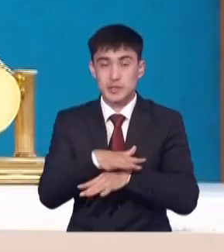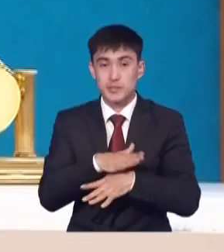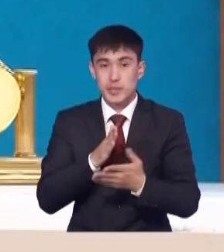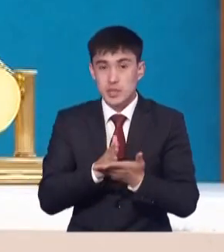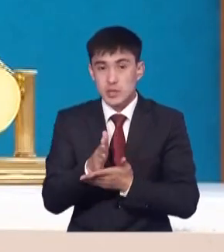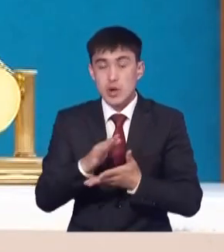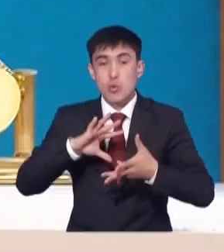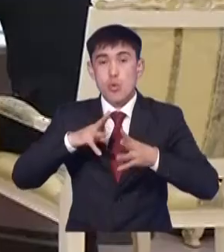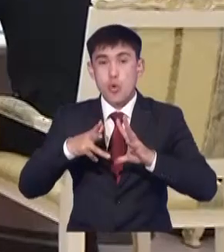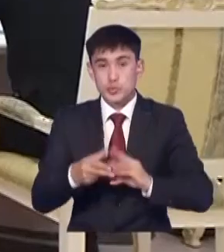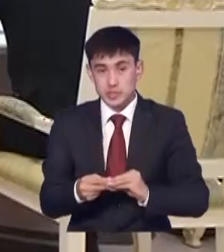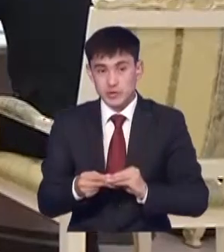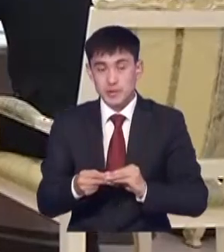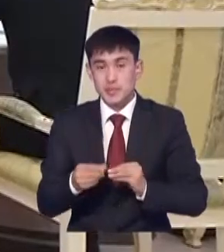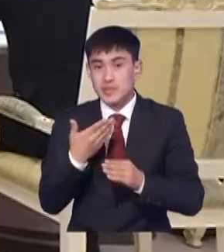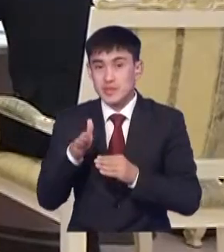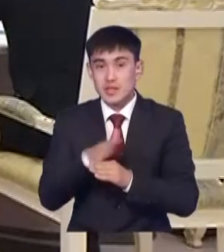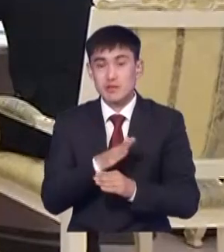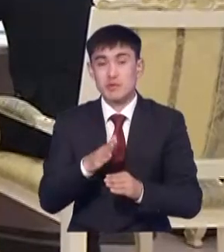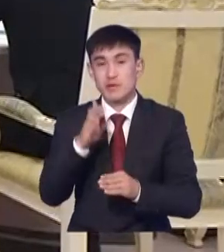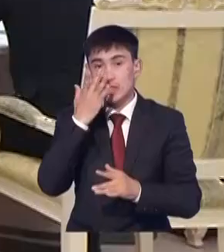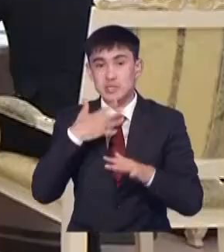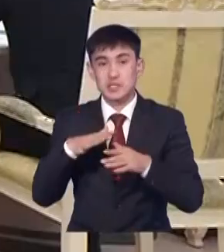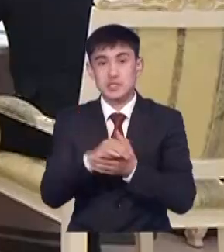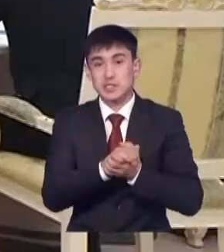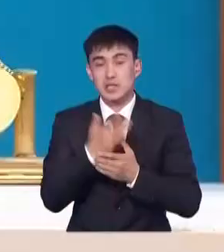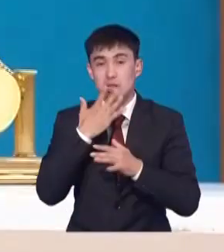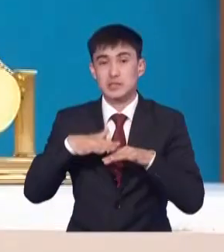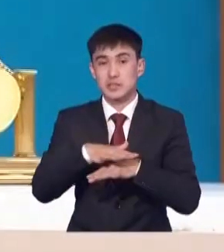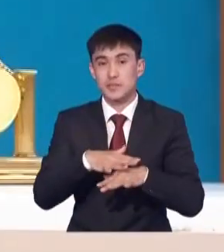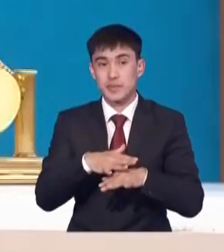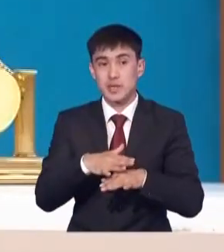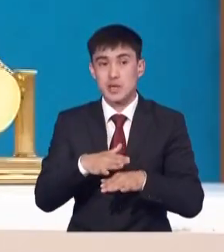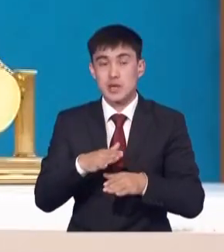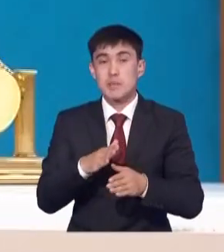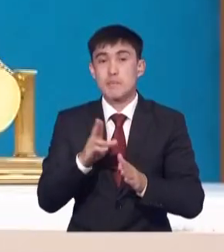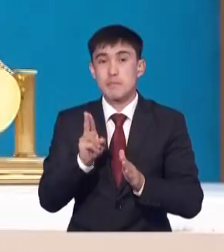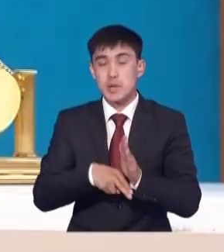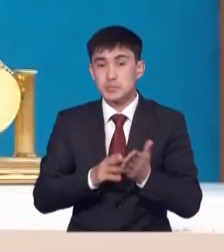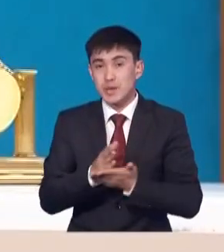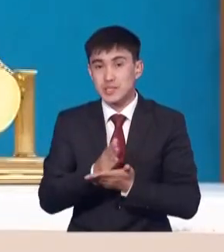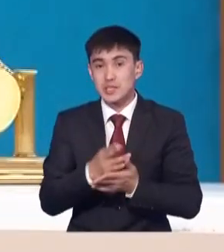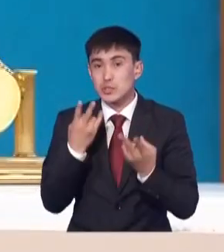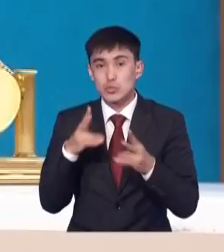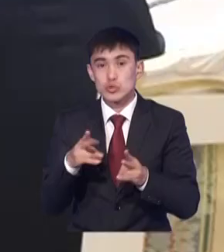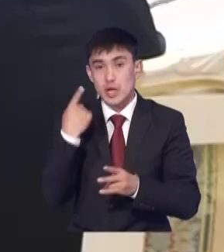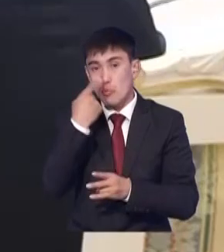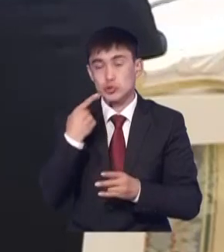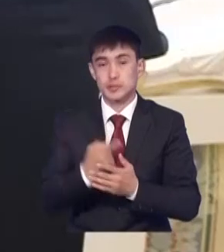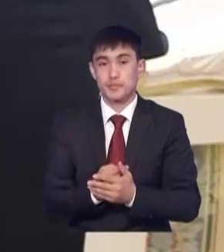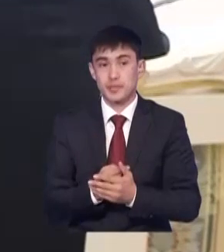как общего неделимого достояния нашей единой нации, без политизации и ненужных эмоций.